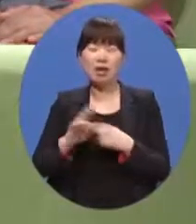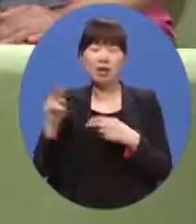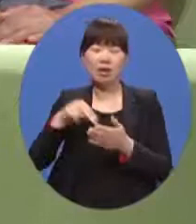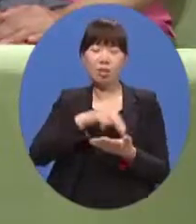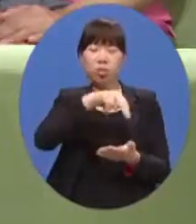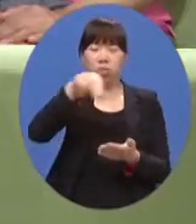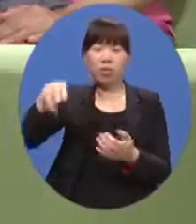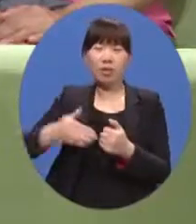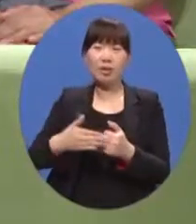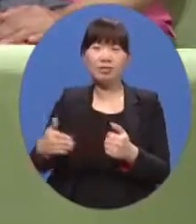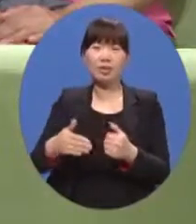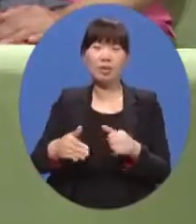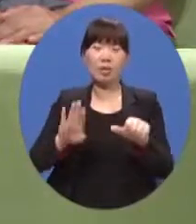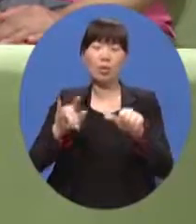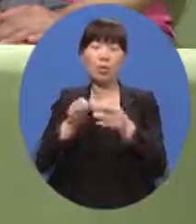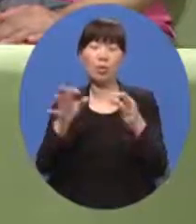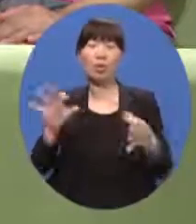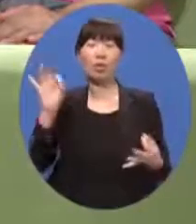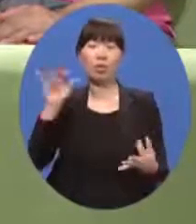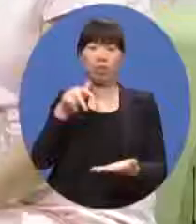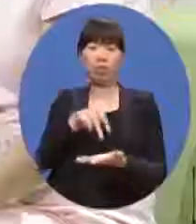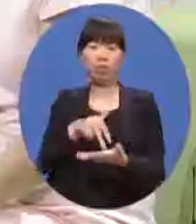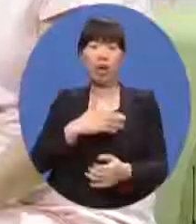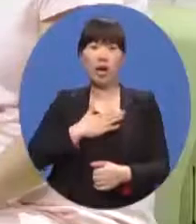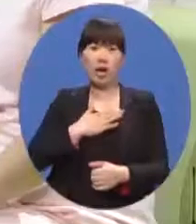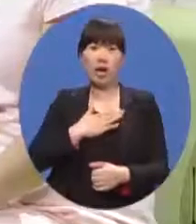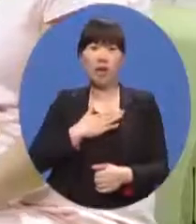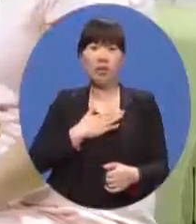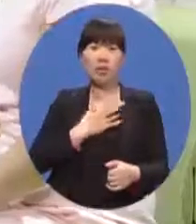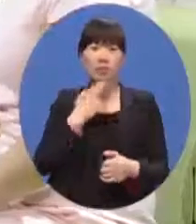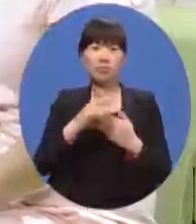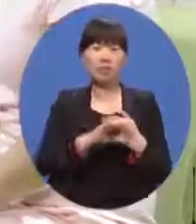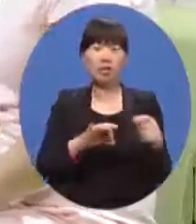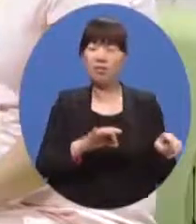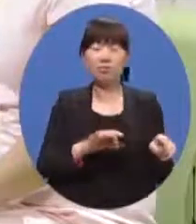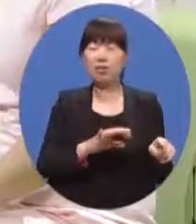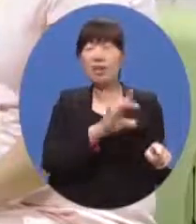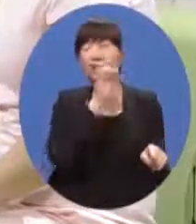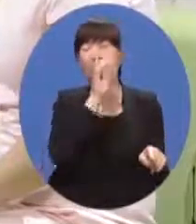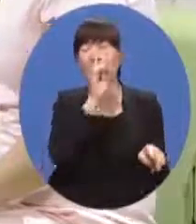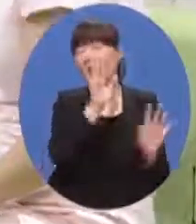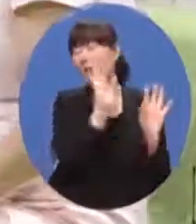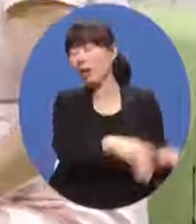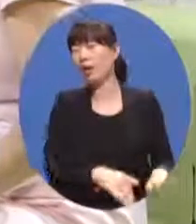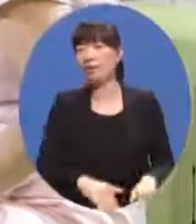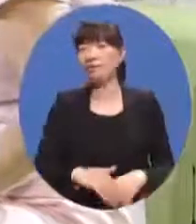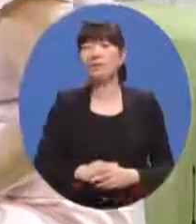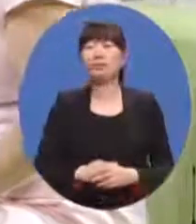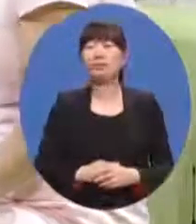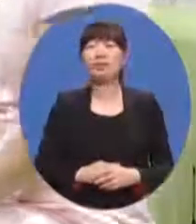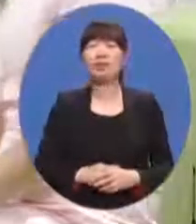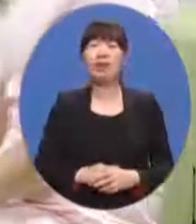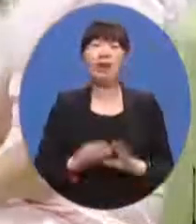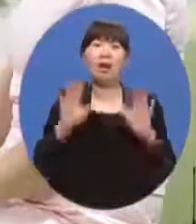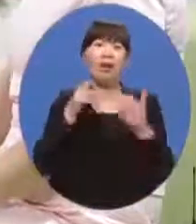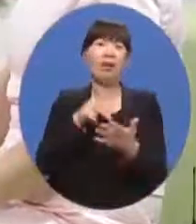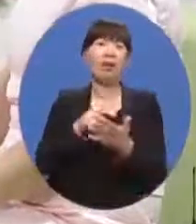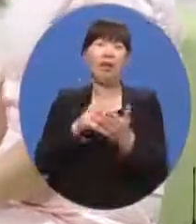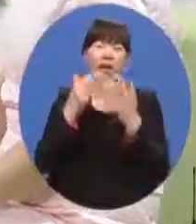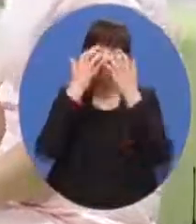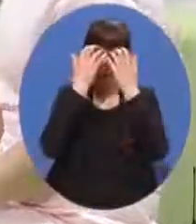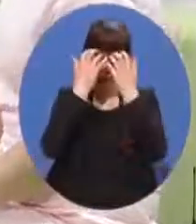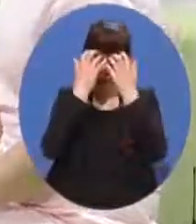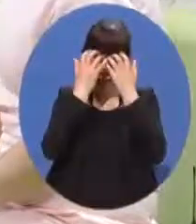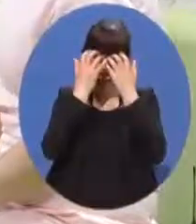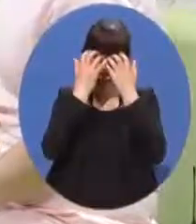있어라. 안 그러면 뭐 안 해준다. 애한테 너무 고통스러운 거예요. 어른이 저도 못할